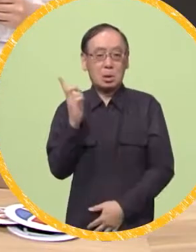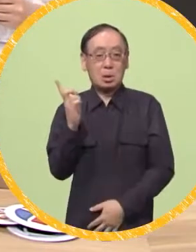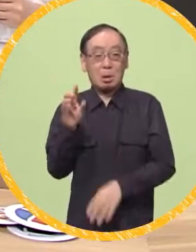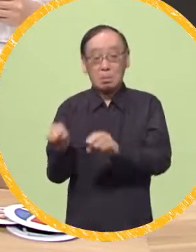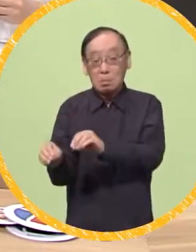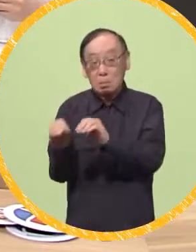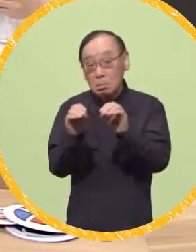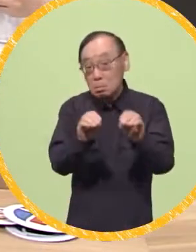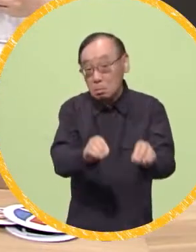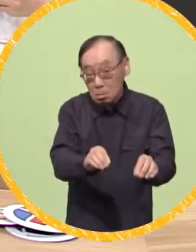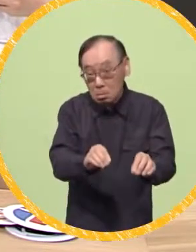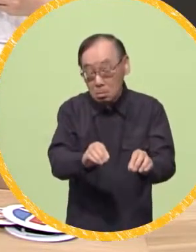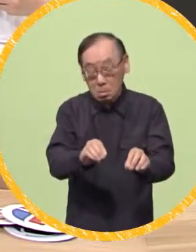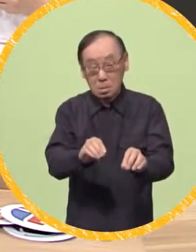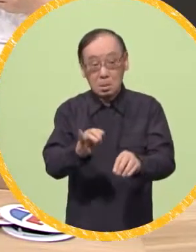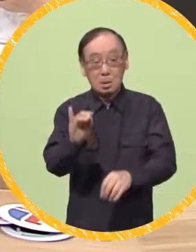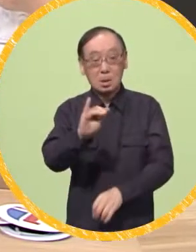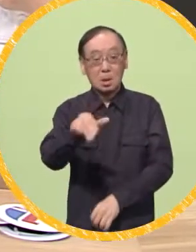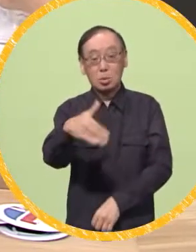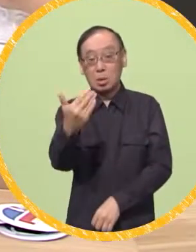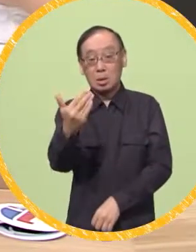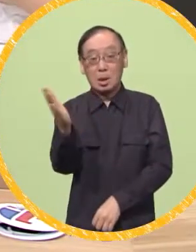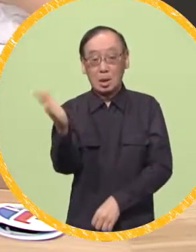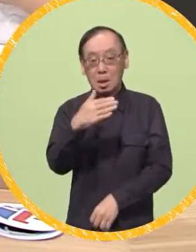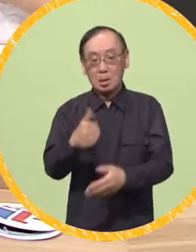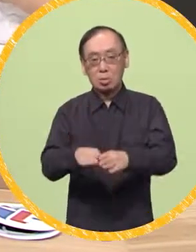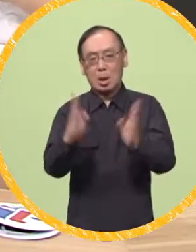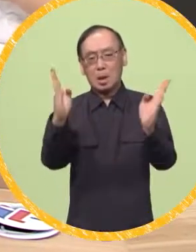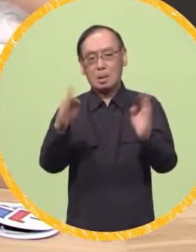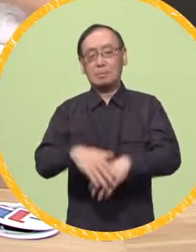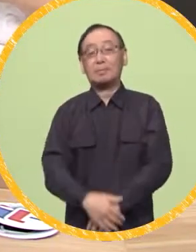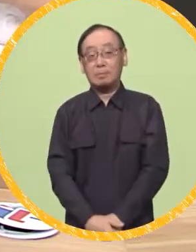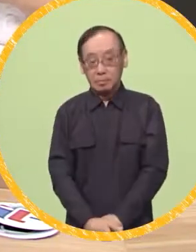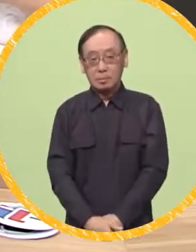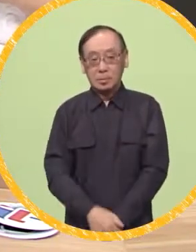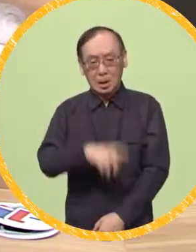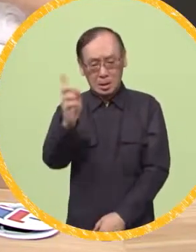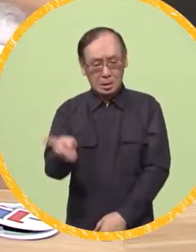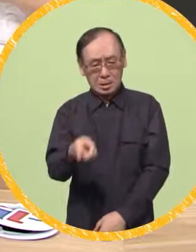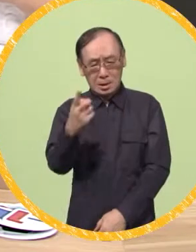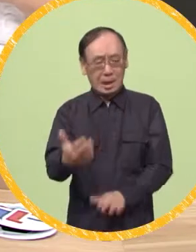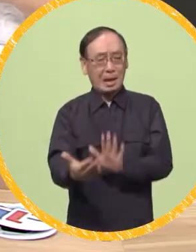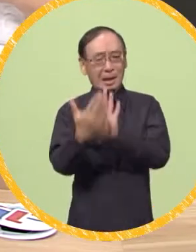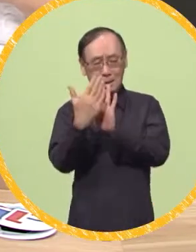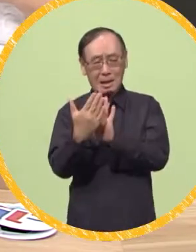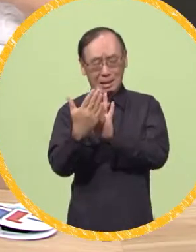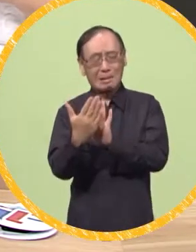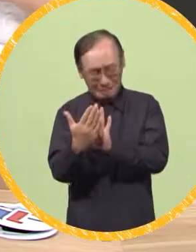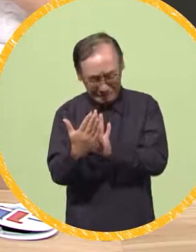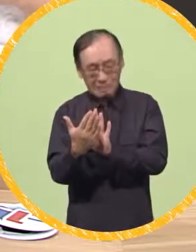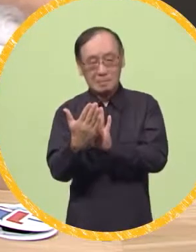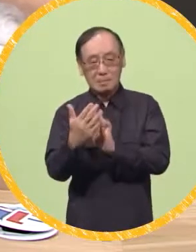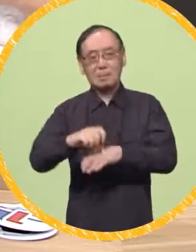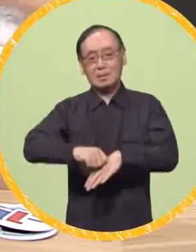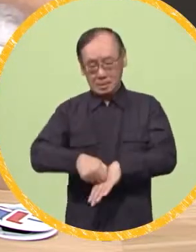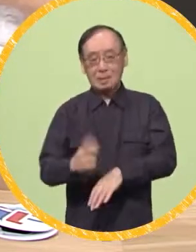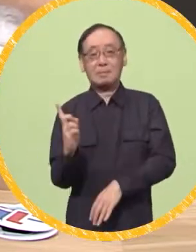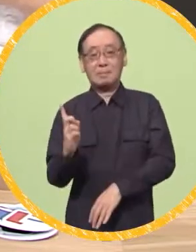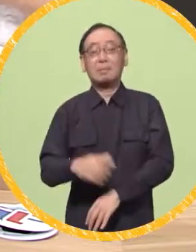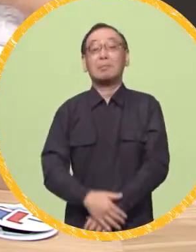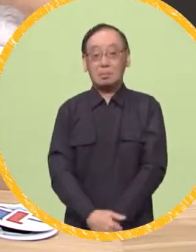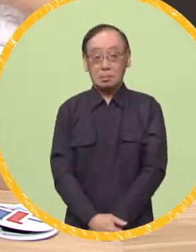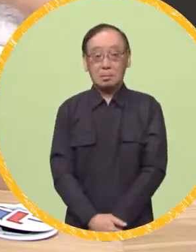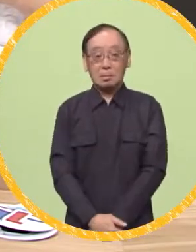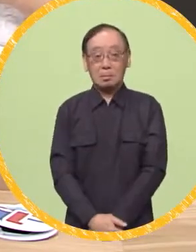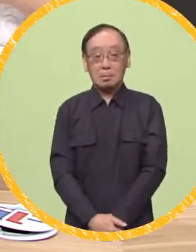1900年のパリ大会に最初の競技が実施されたんですね自然を相手にするセーリングならではのエピソードですよねme